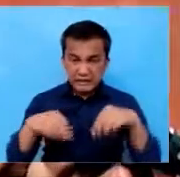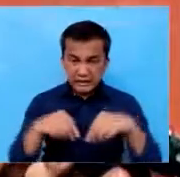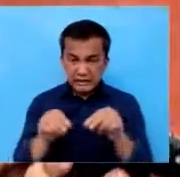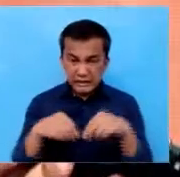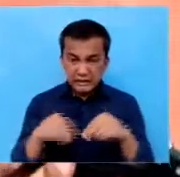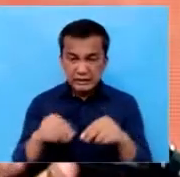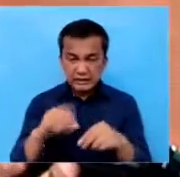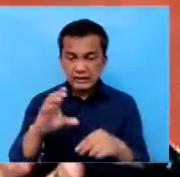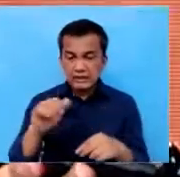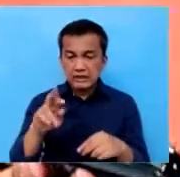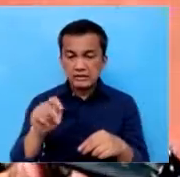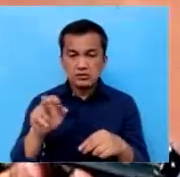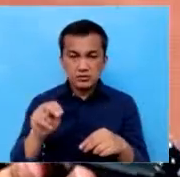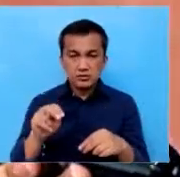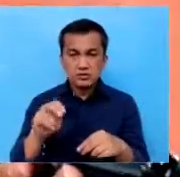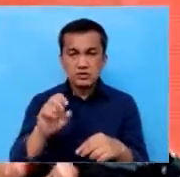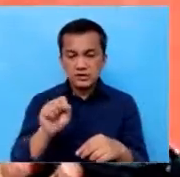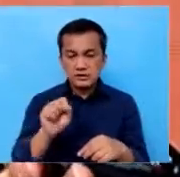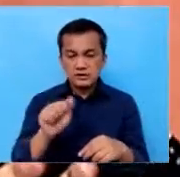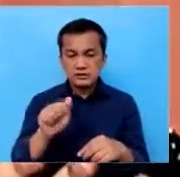ng shampoo at saka